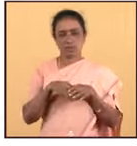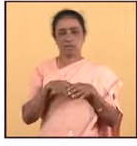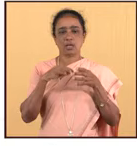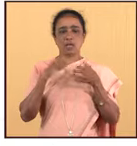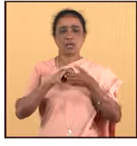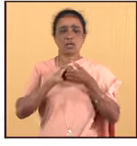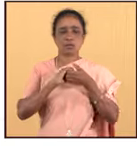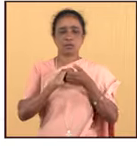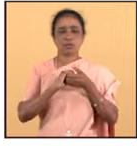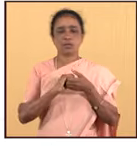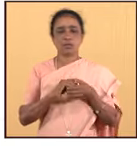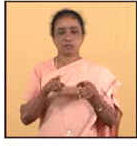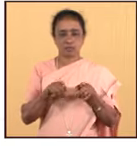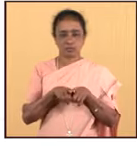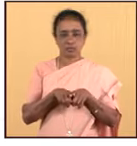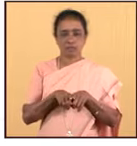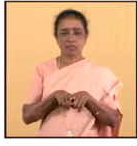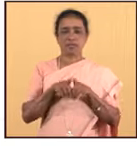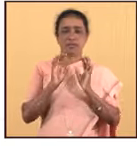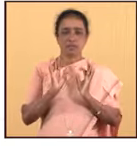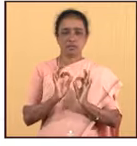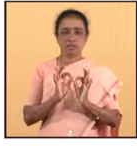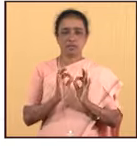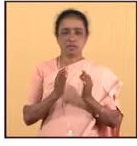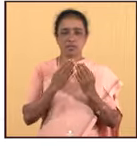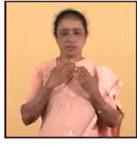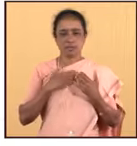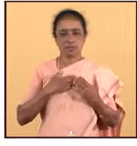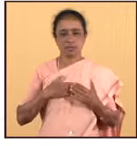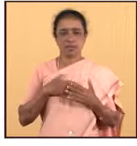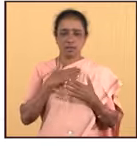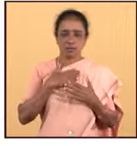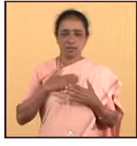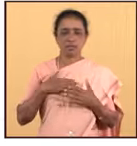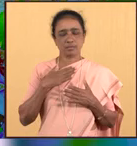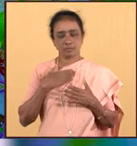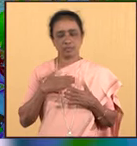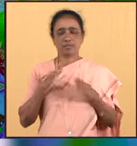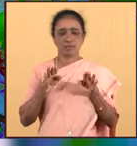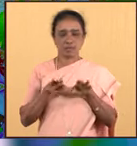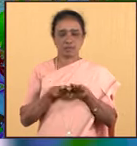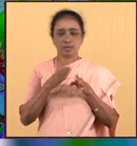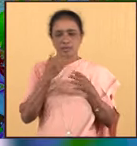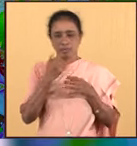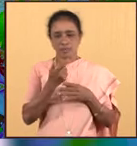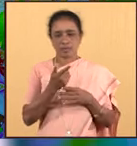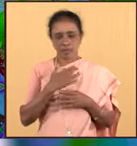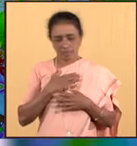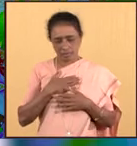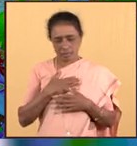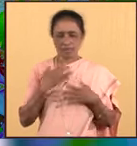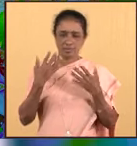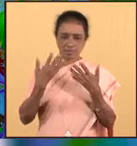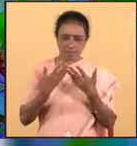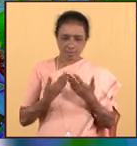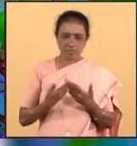நண்பர்கள் மீது அவங்களுடைய ஒரு சகிப்புத்தன்மை. அந்த சகிப்புத்தன்மைன்னா ஆங்கிலத்தில் டாலரன்ஸ் சொல்லுவாங்க. அந்த அணுகுமுறை வந்து என்ன